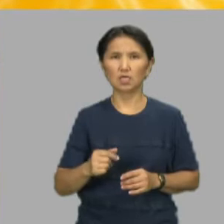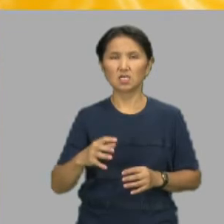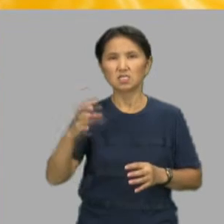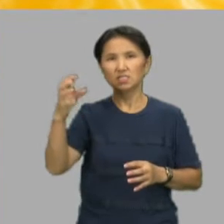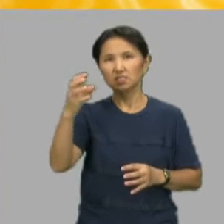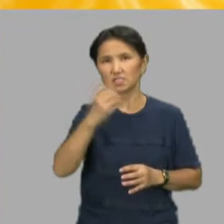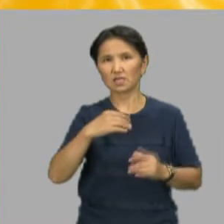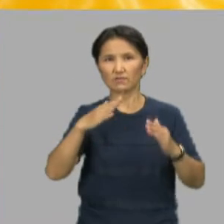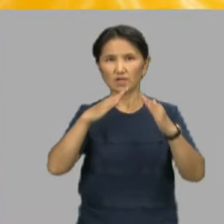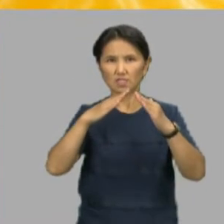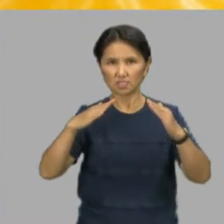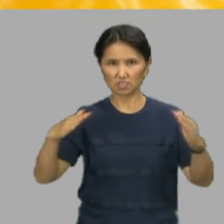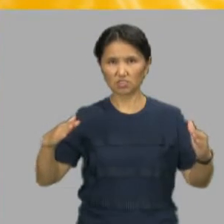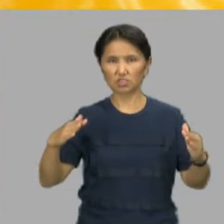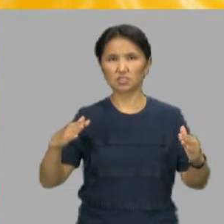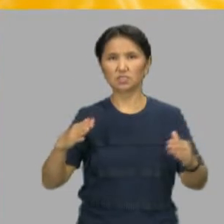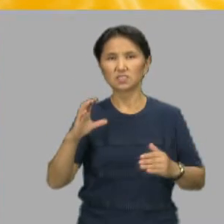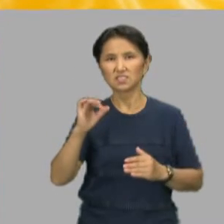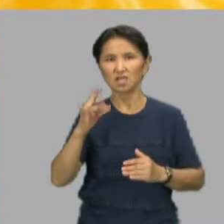сорвал крышу сарая.